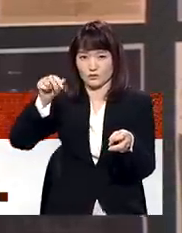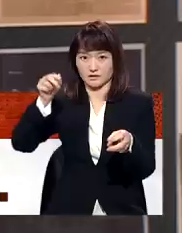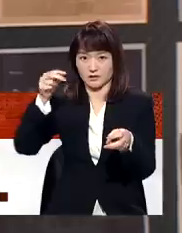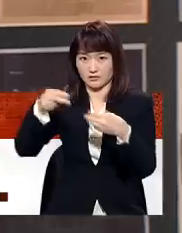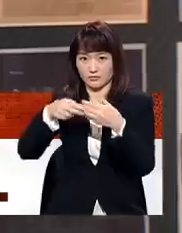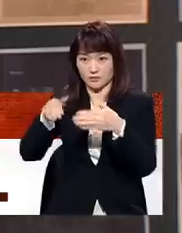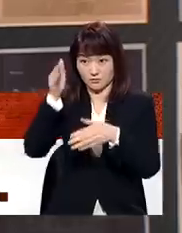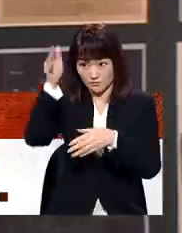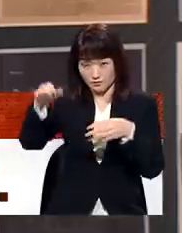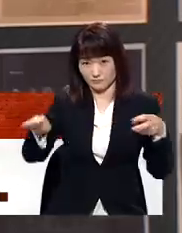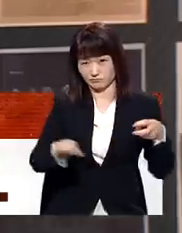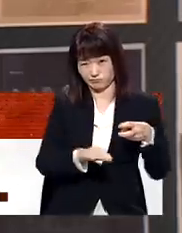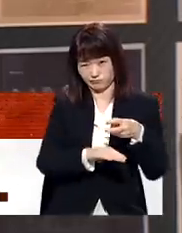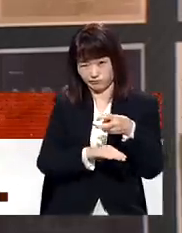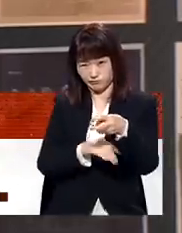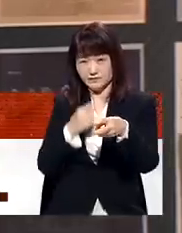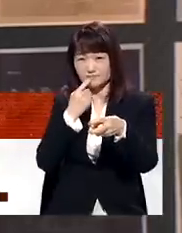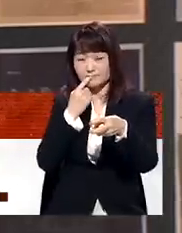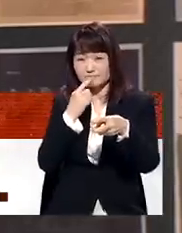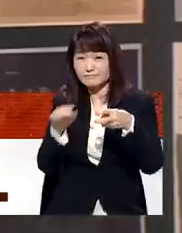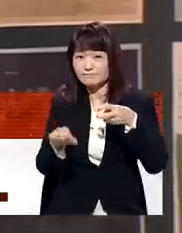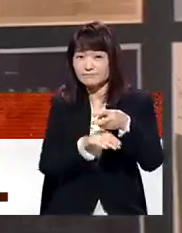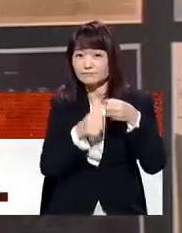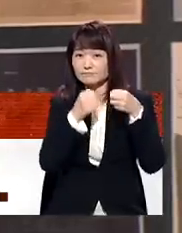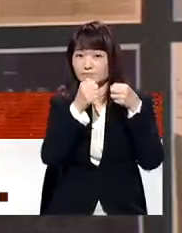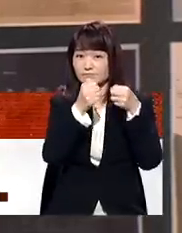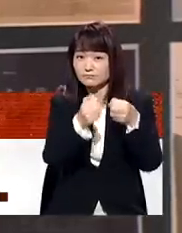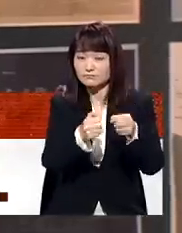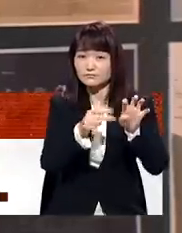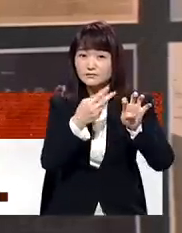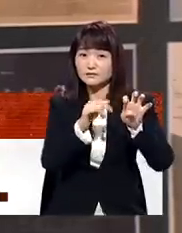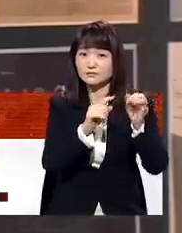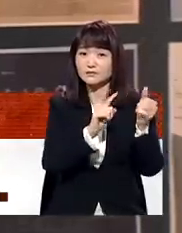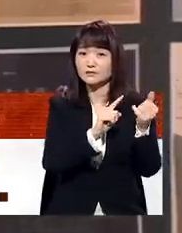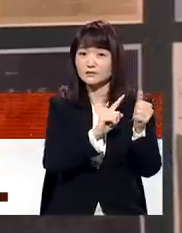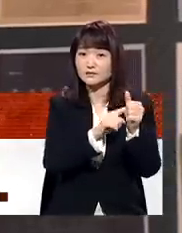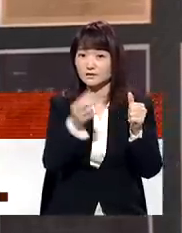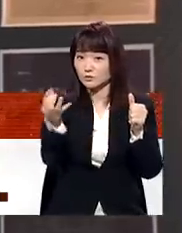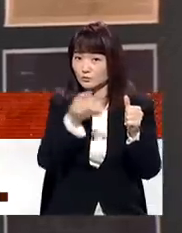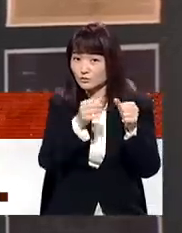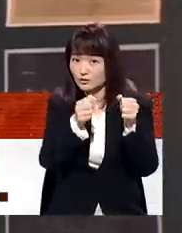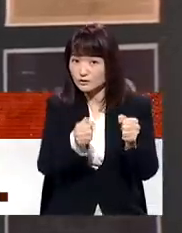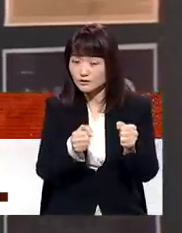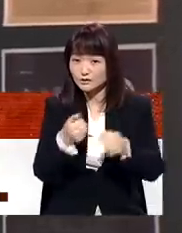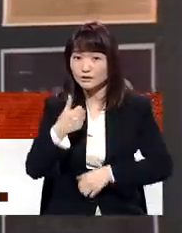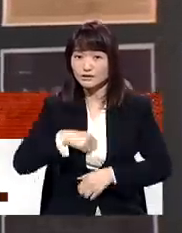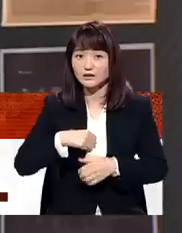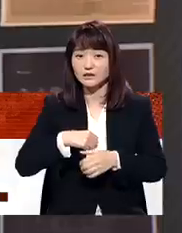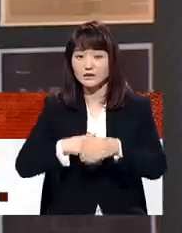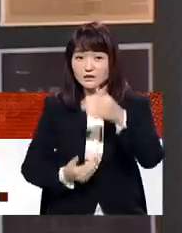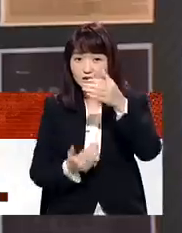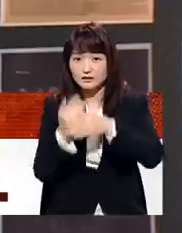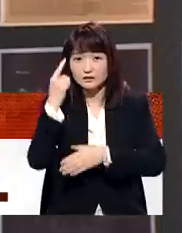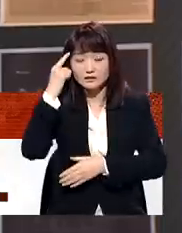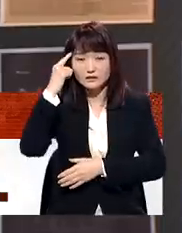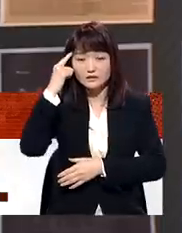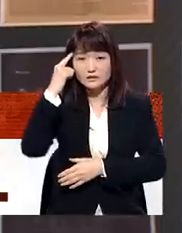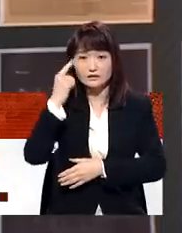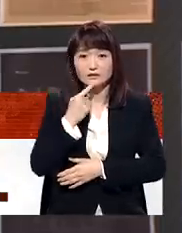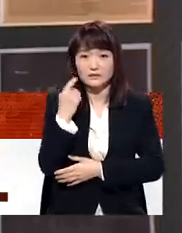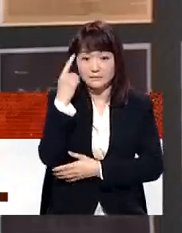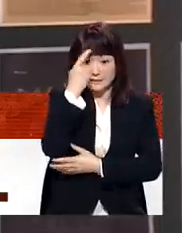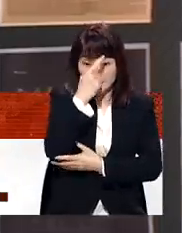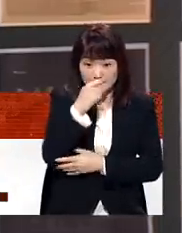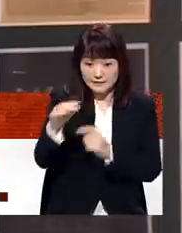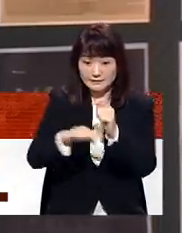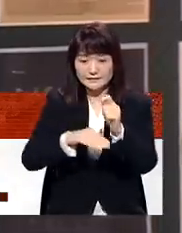달려가셨던 하얀색 트럭을 모는 40대 기사님 혹시 보고 계실까요이 아들 사고 소식에 혼비백산을 하던 하지만